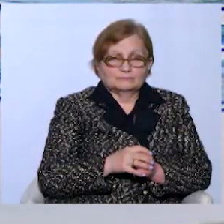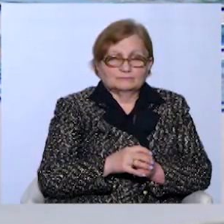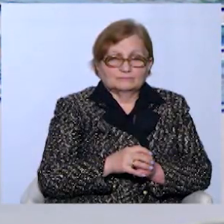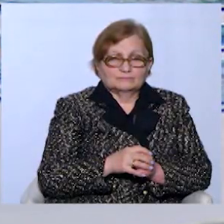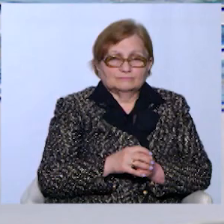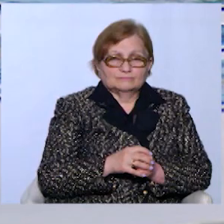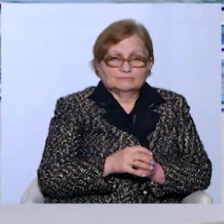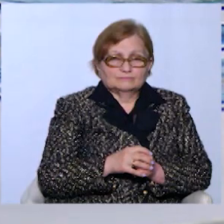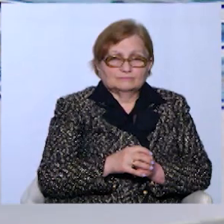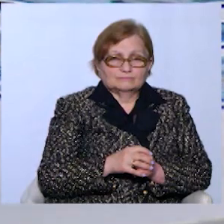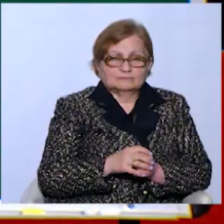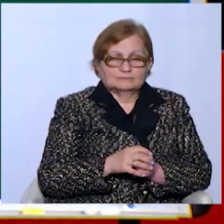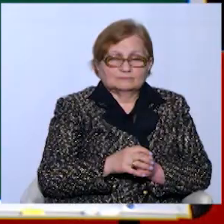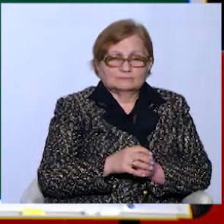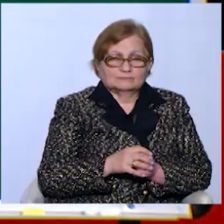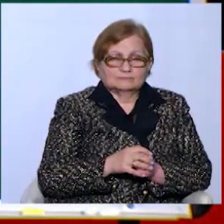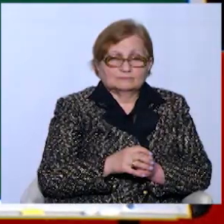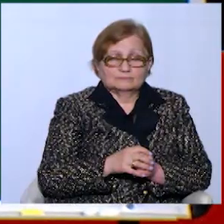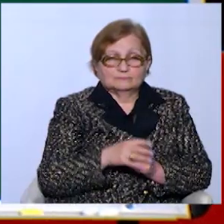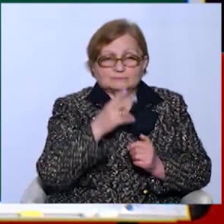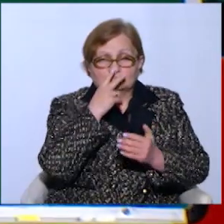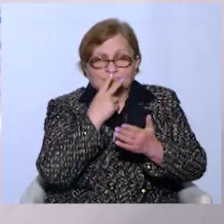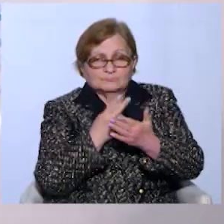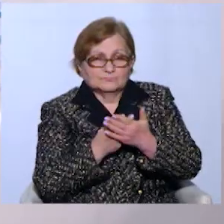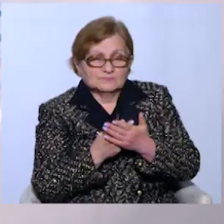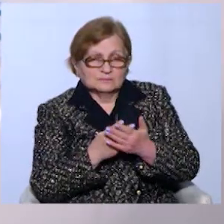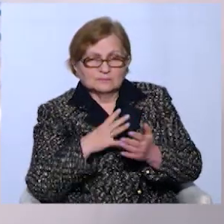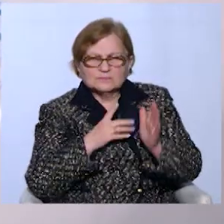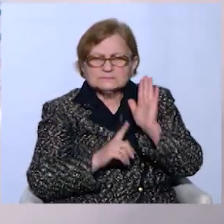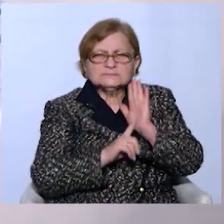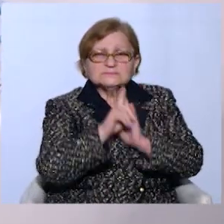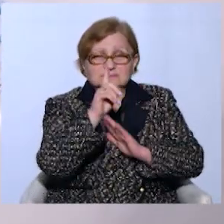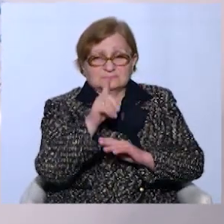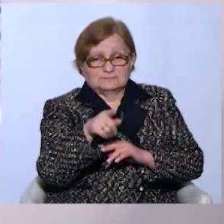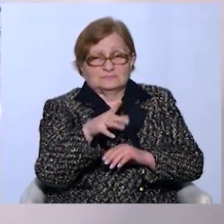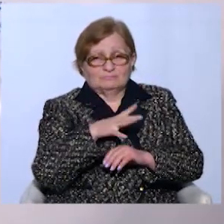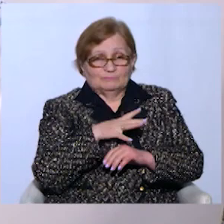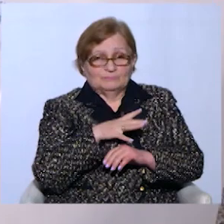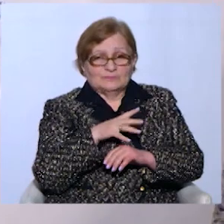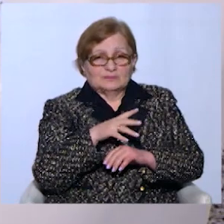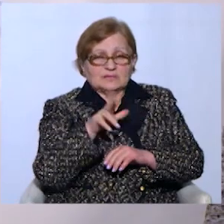აი ასე. აი ნახეთ, ზუსტად ასე გქონდა ჩვენ. ესე იგი, გქონდა